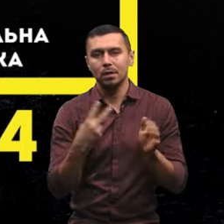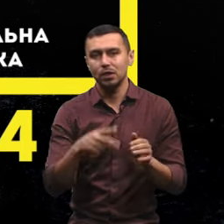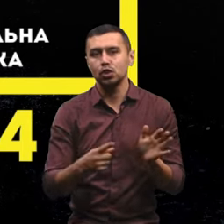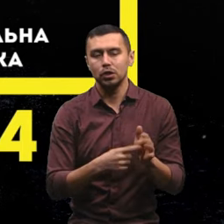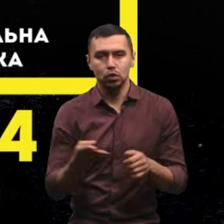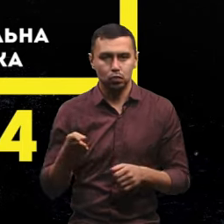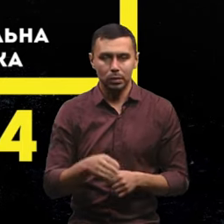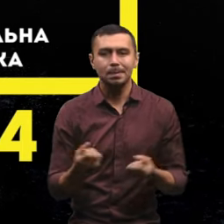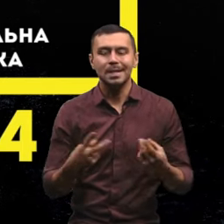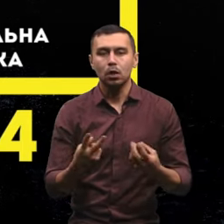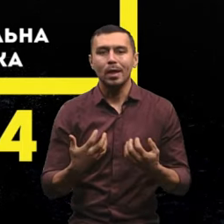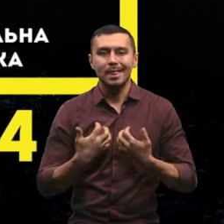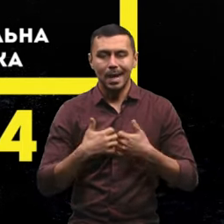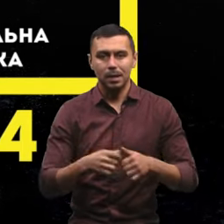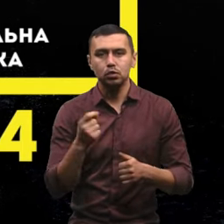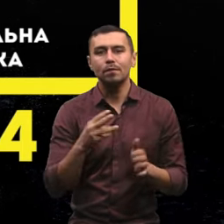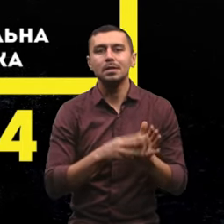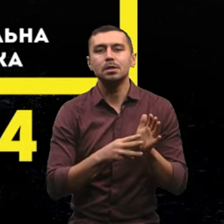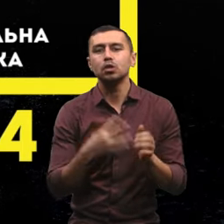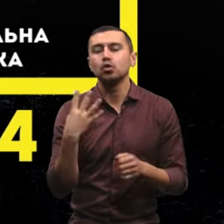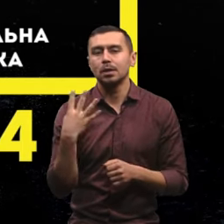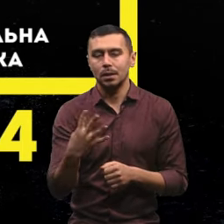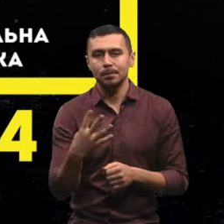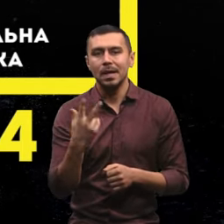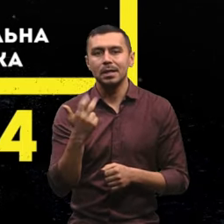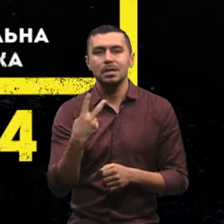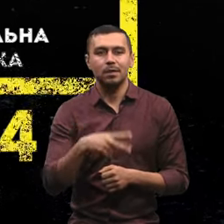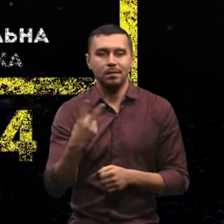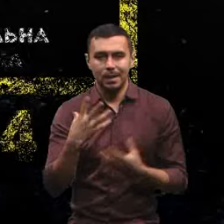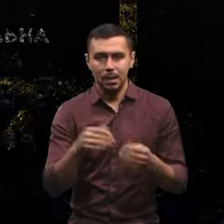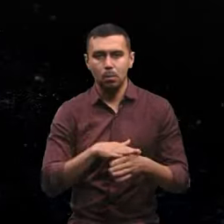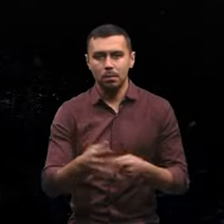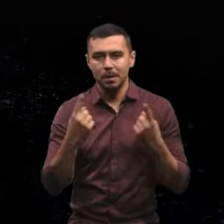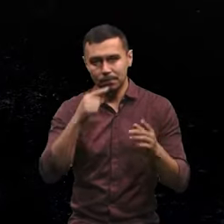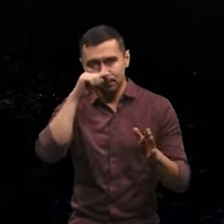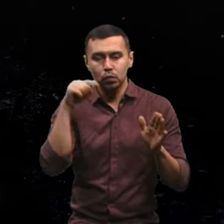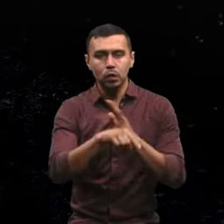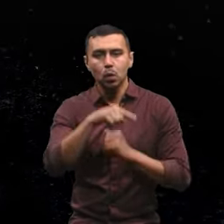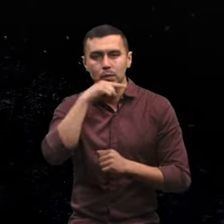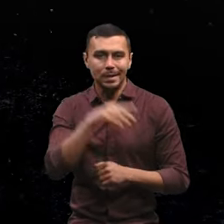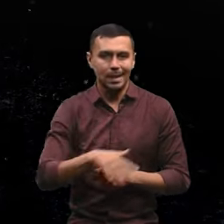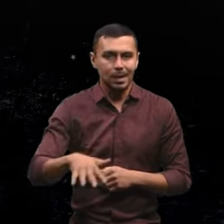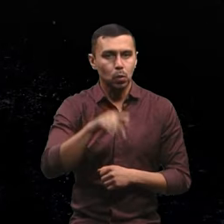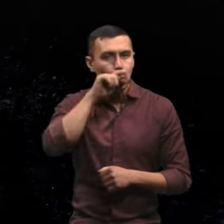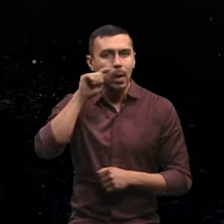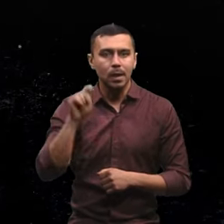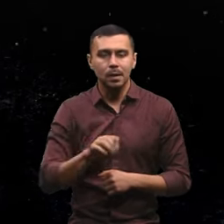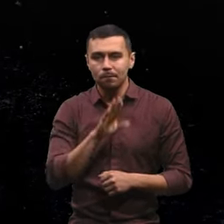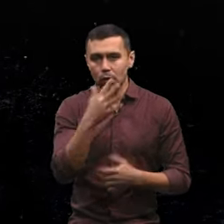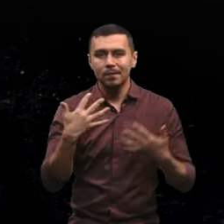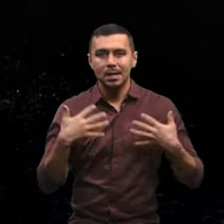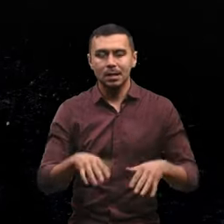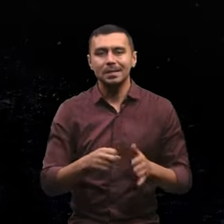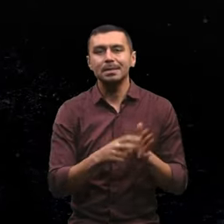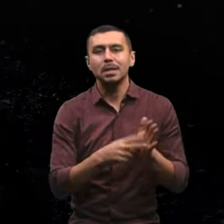4826 одиниць, спеціальної техніки 184. За 322 дні повномасштабного вторгнення Росії на територію України ворог